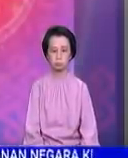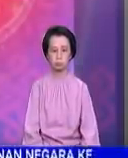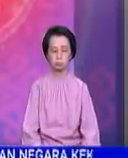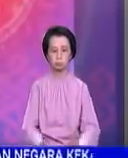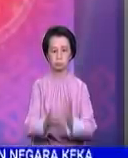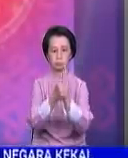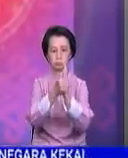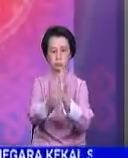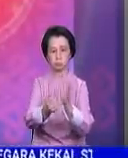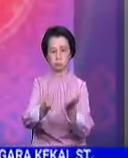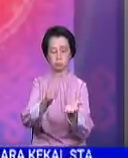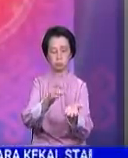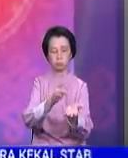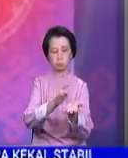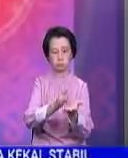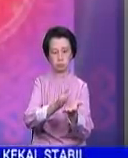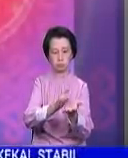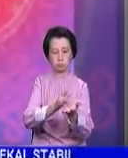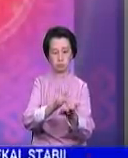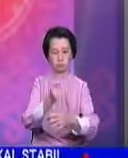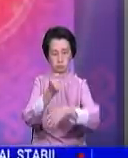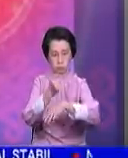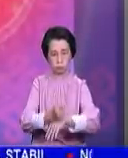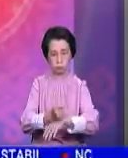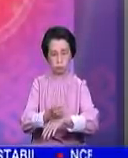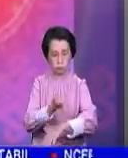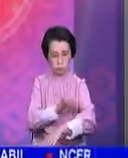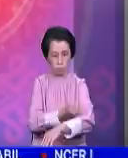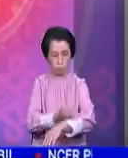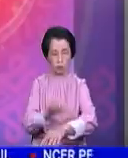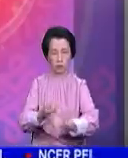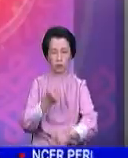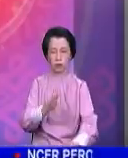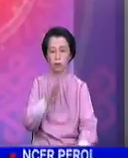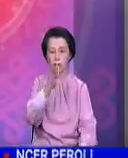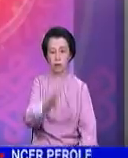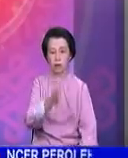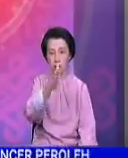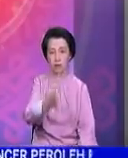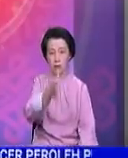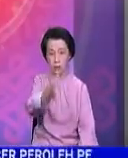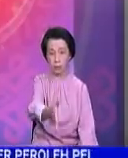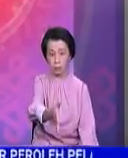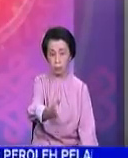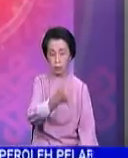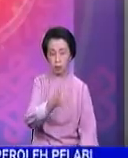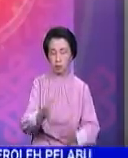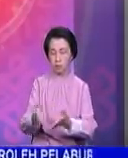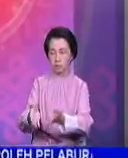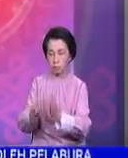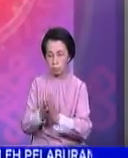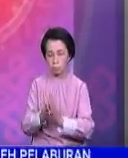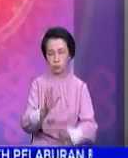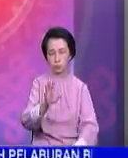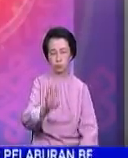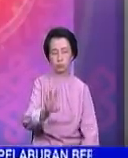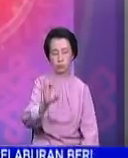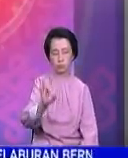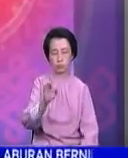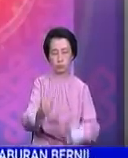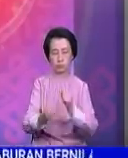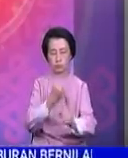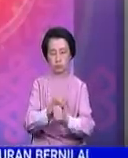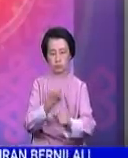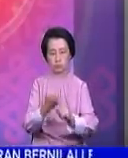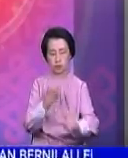Berkemahiran dalam perubatan tradisional diwarisi daripada nenek moyang, Bina Sampuhon, 48 tahun dari